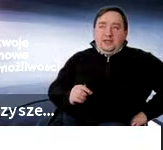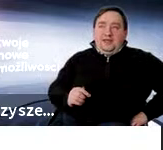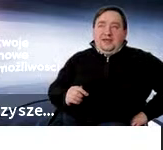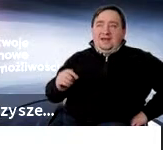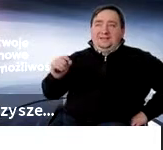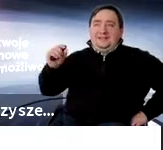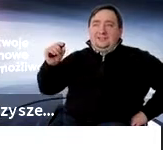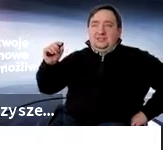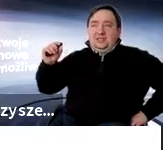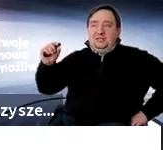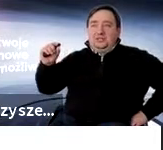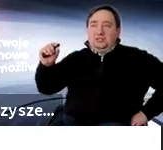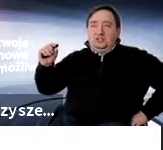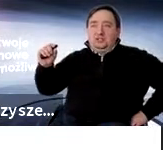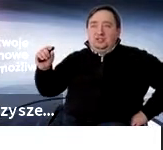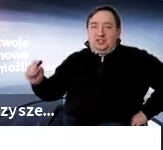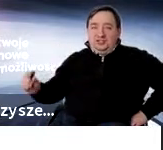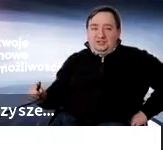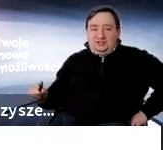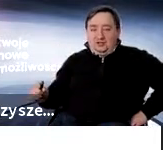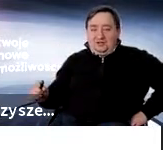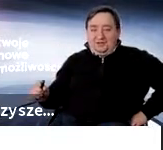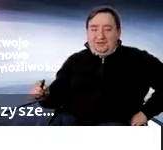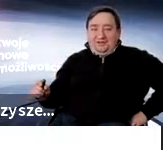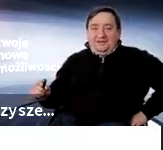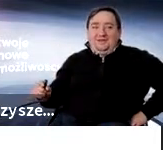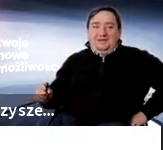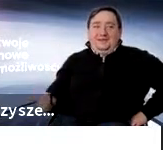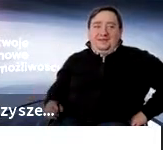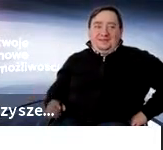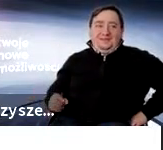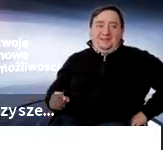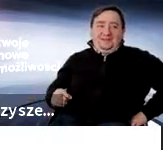krótsze, ale znacznie częstsze.